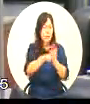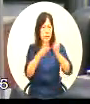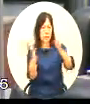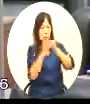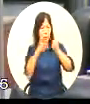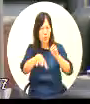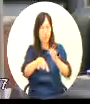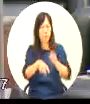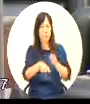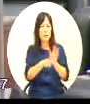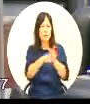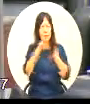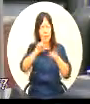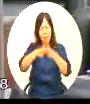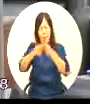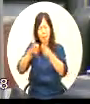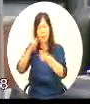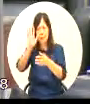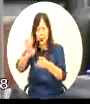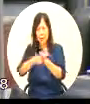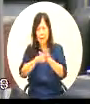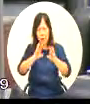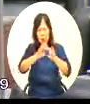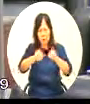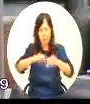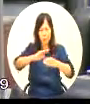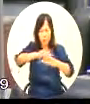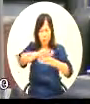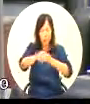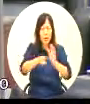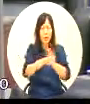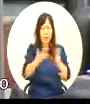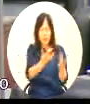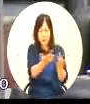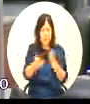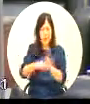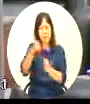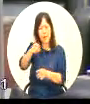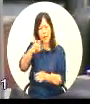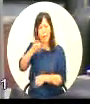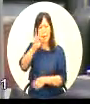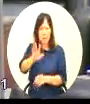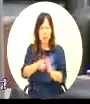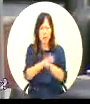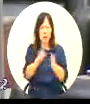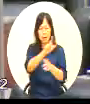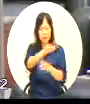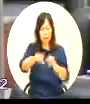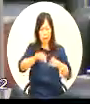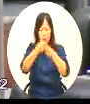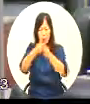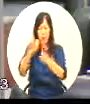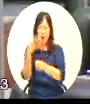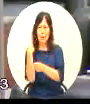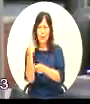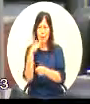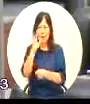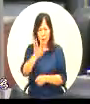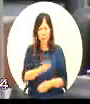破烂烂，然后那个土都不平，草也是养得不好，然后东西破旧老旧成这样。